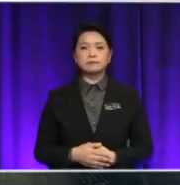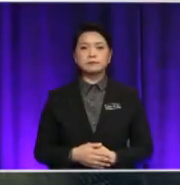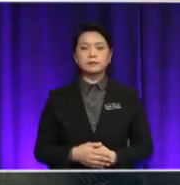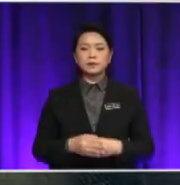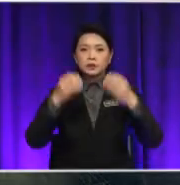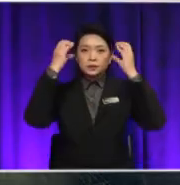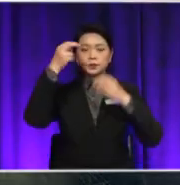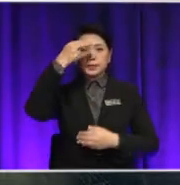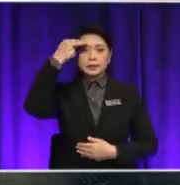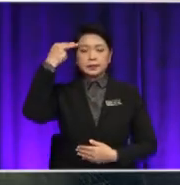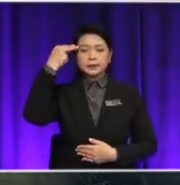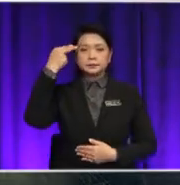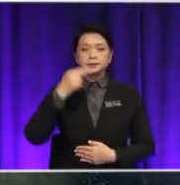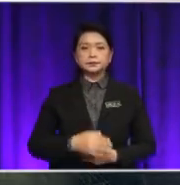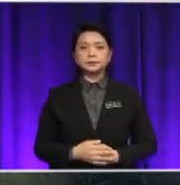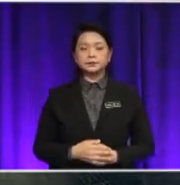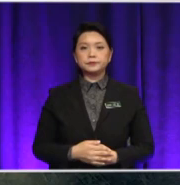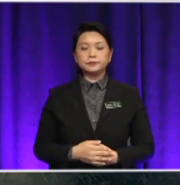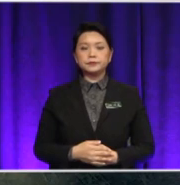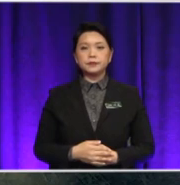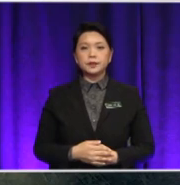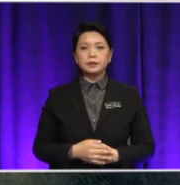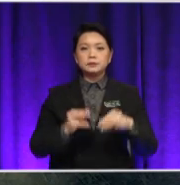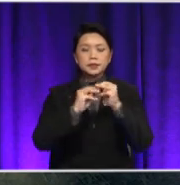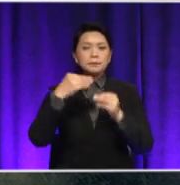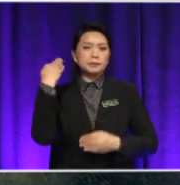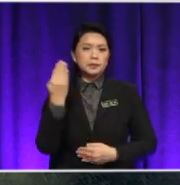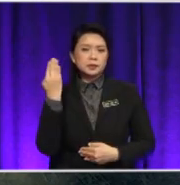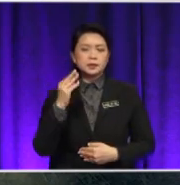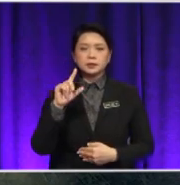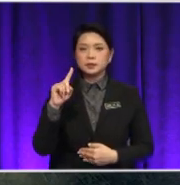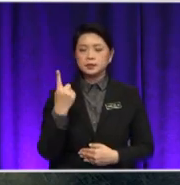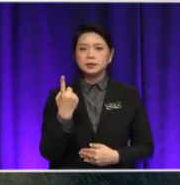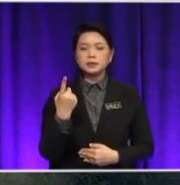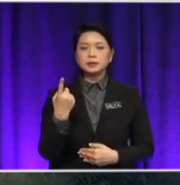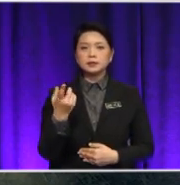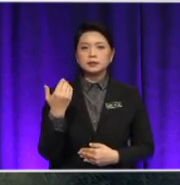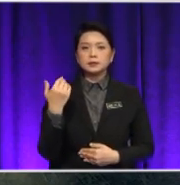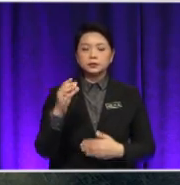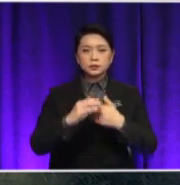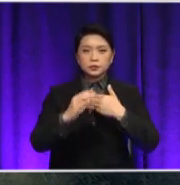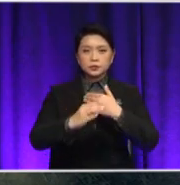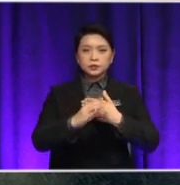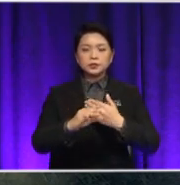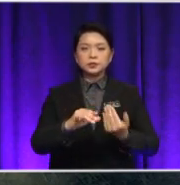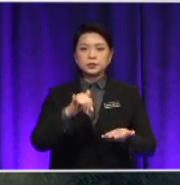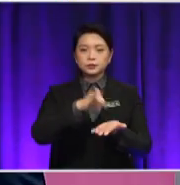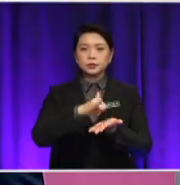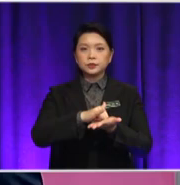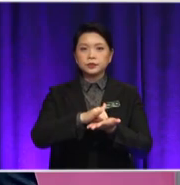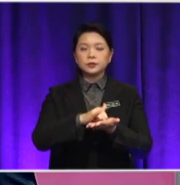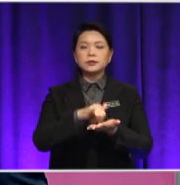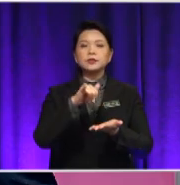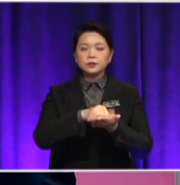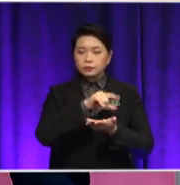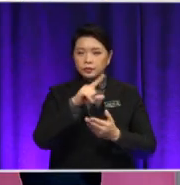Cikgu Hakim. Ya, saya. Man, apa orang kata macam familiar lah yang mengalami kecederaan tu Cikgu Hakim. Macam familiar ya? Ha-ha. Itulah saya